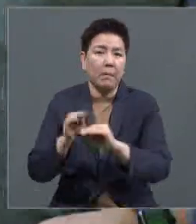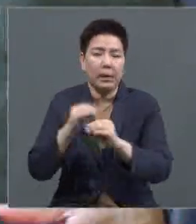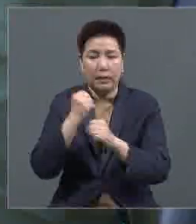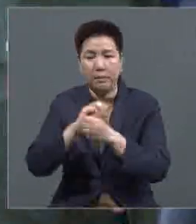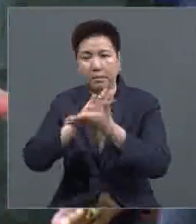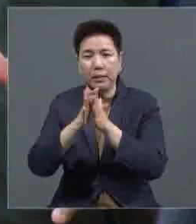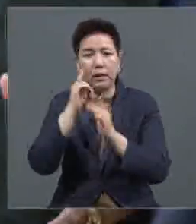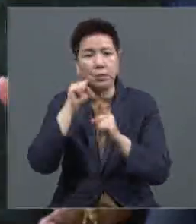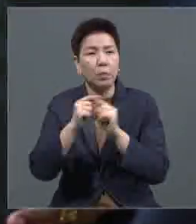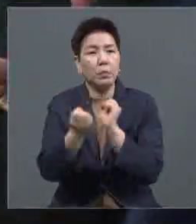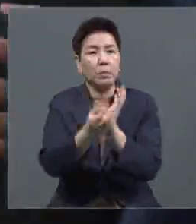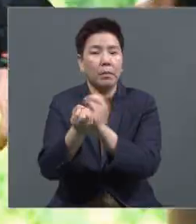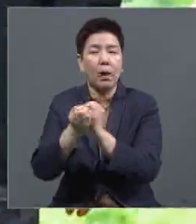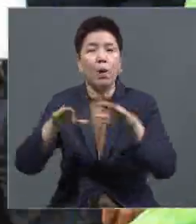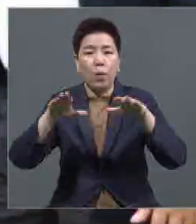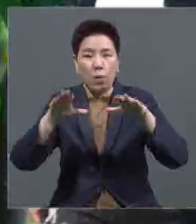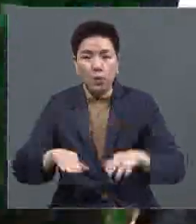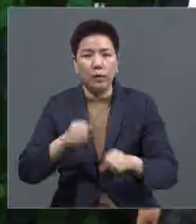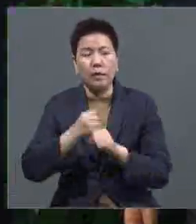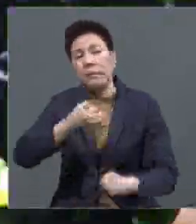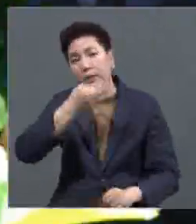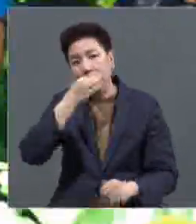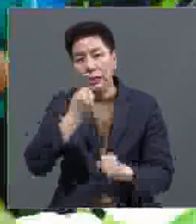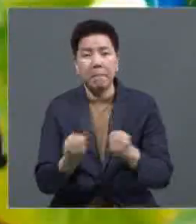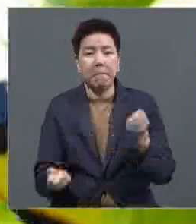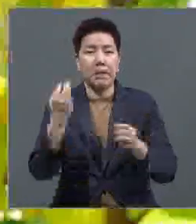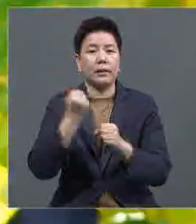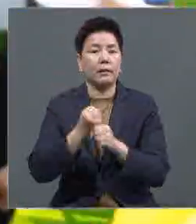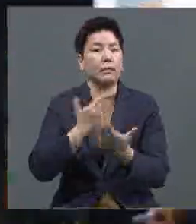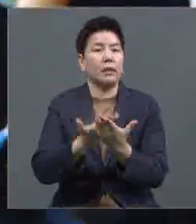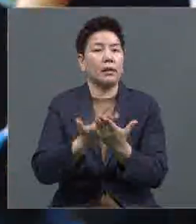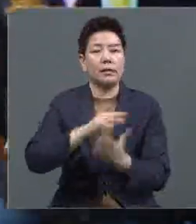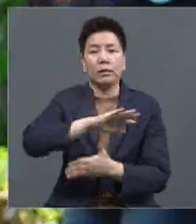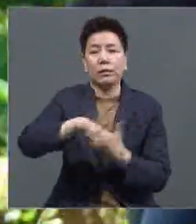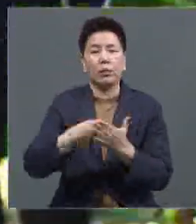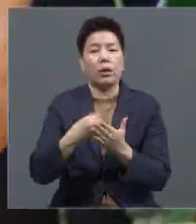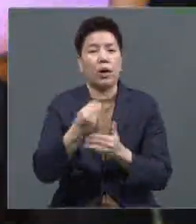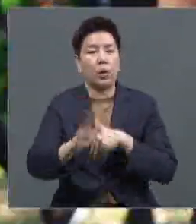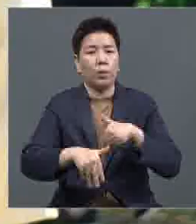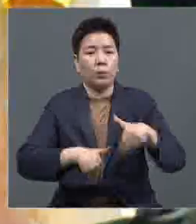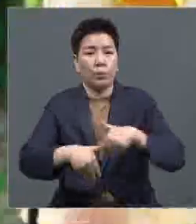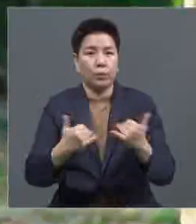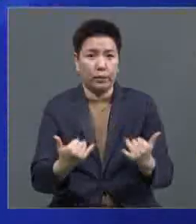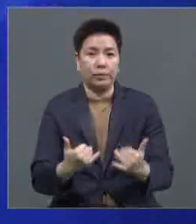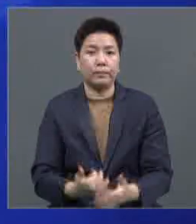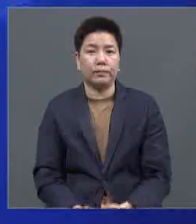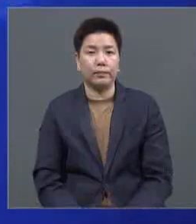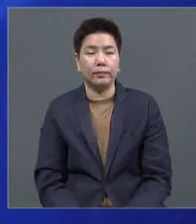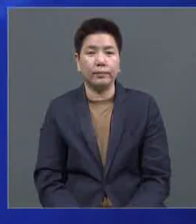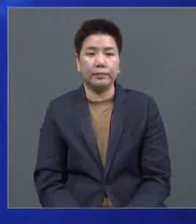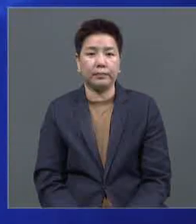มีตลาดรองรับผลผลิตเป็นการสร้างงานสร้างป่าสร้างรายได้อย่างยั่งยืนให้แก่ประชาชนในพื้นที่ครับ